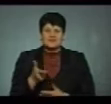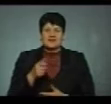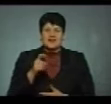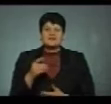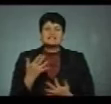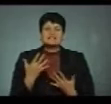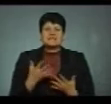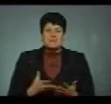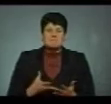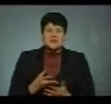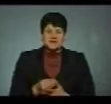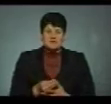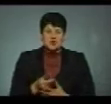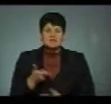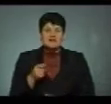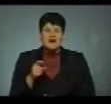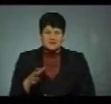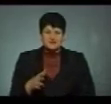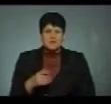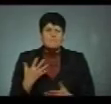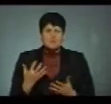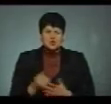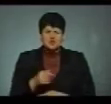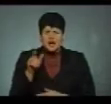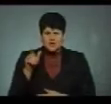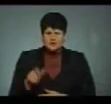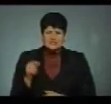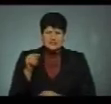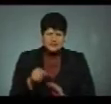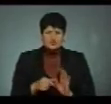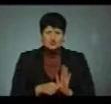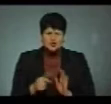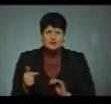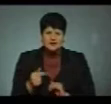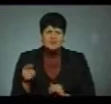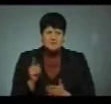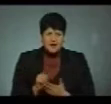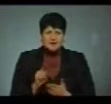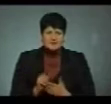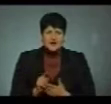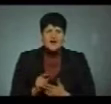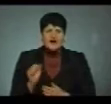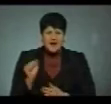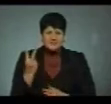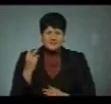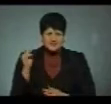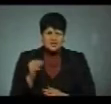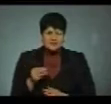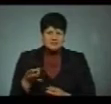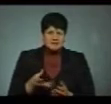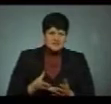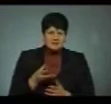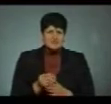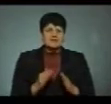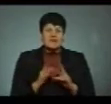будемо, а? Подивіться, получає людина 1600 пенсії, а 2000 заплатити за хату.